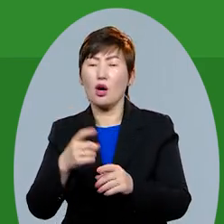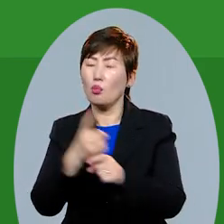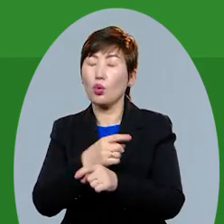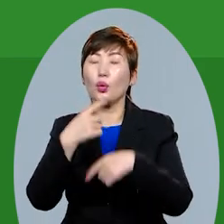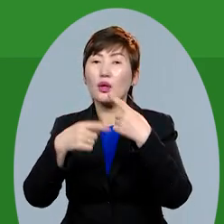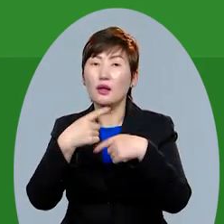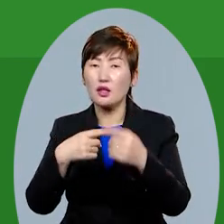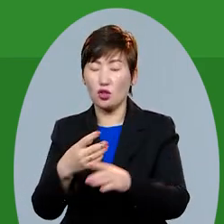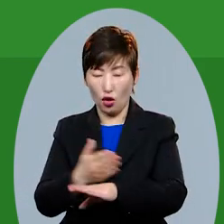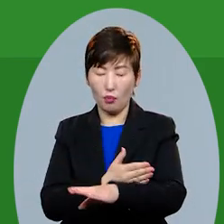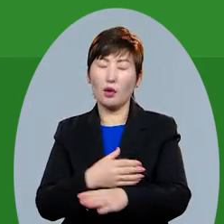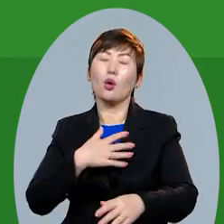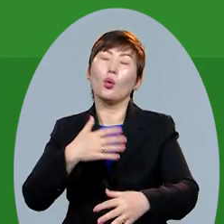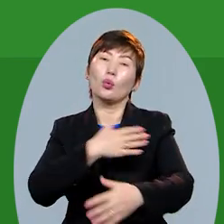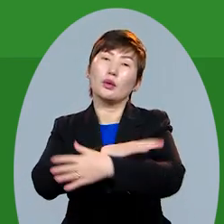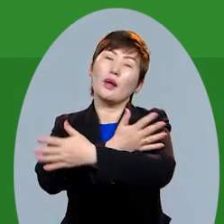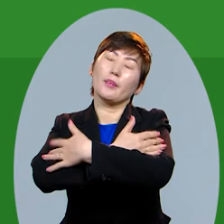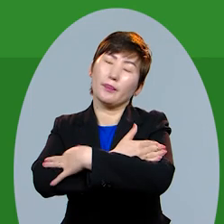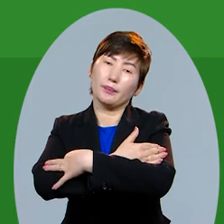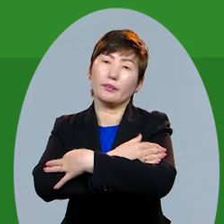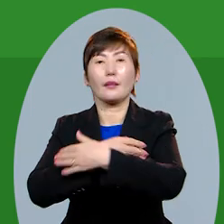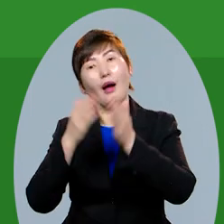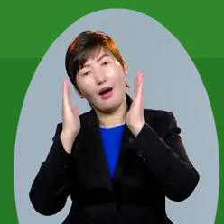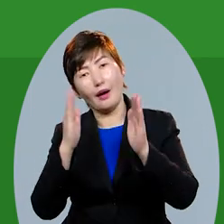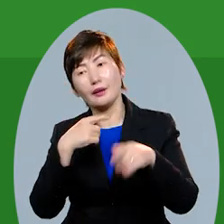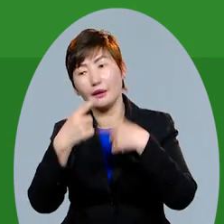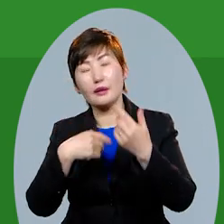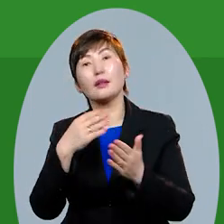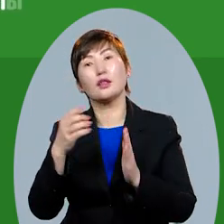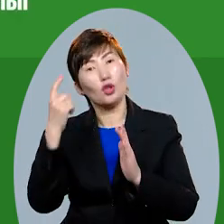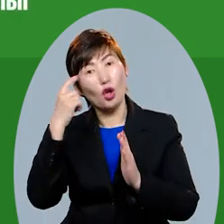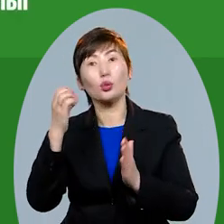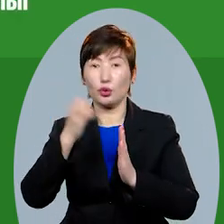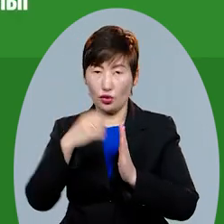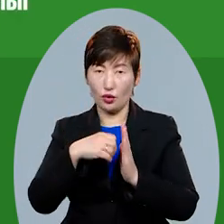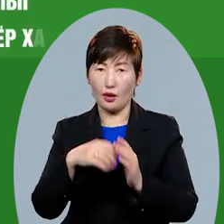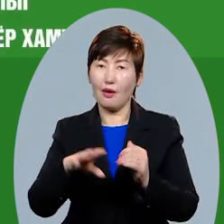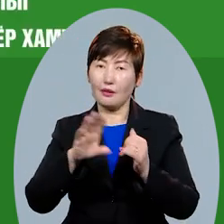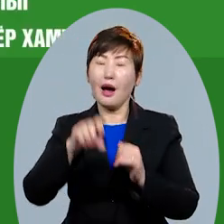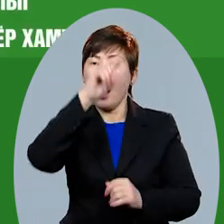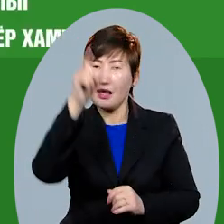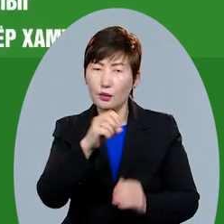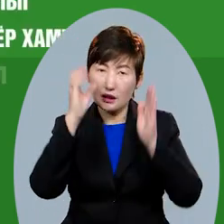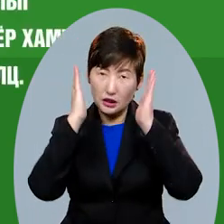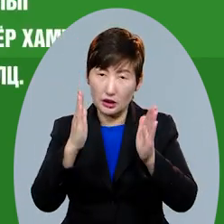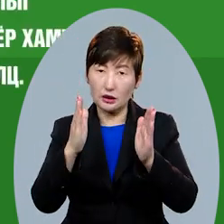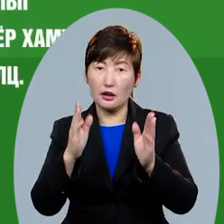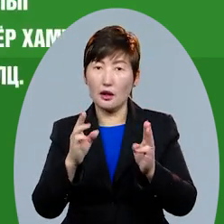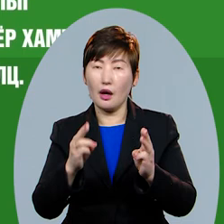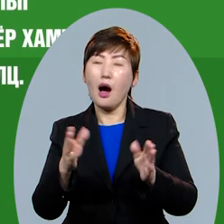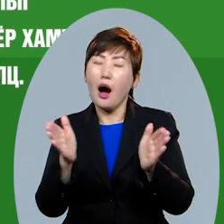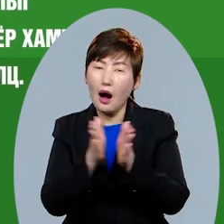ярилц. Буруу хийсэн зүйлийг шууд хэлэхээсээ өмнө хүүхдээ тэвэрч, хүүхдээ хайрладаг, анхаардаг гэдгээр эхлээд хэлж